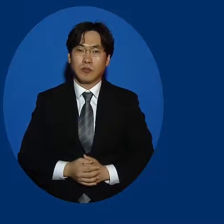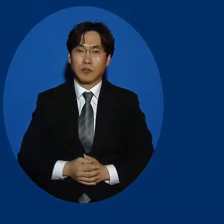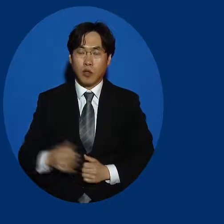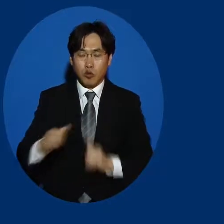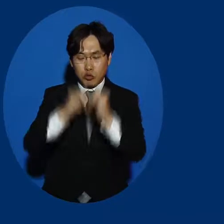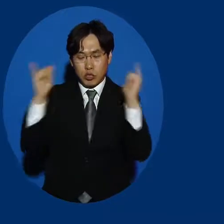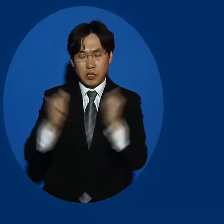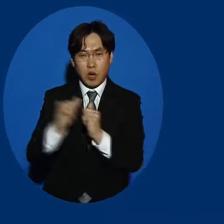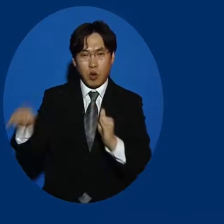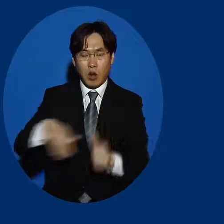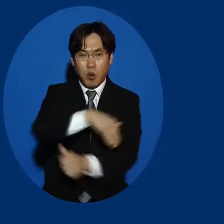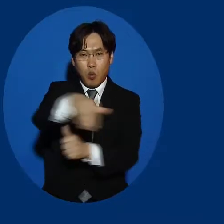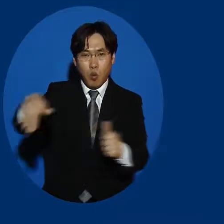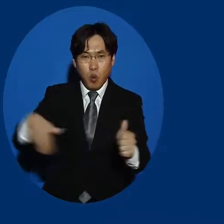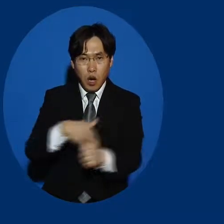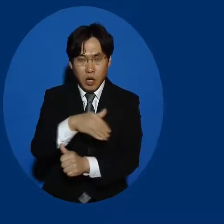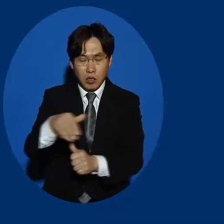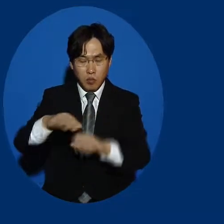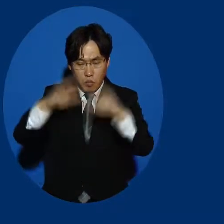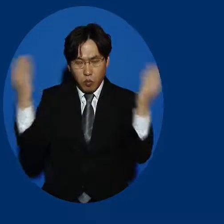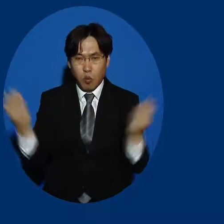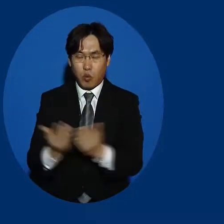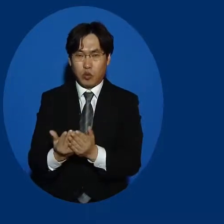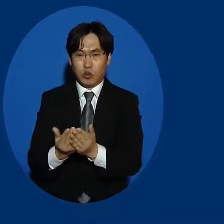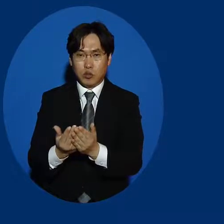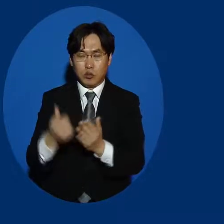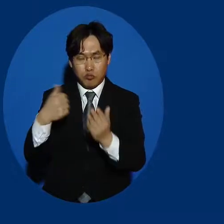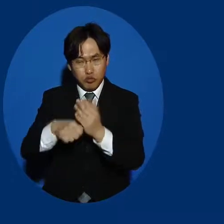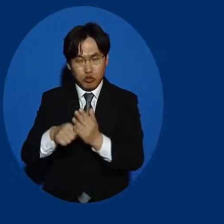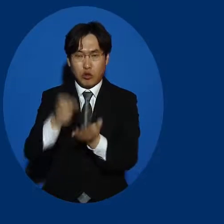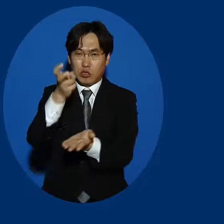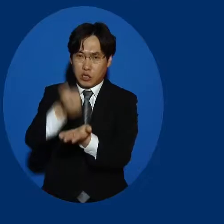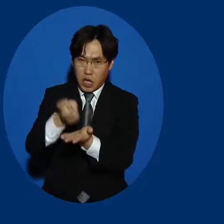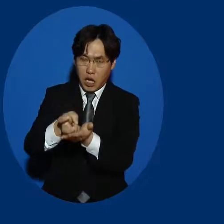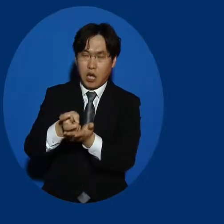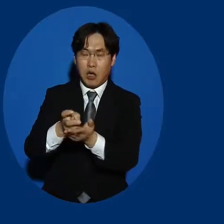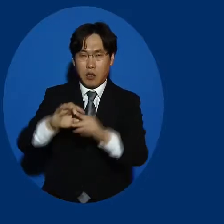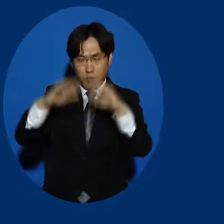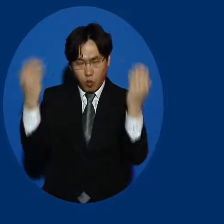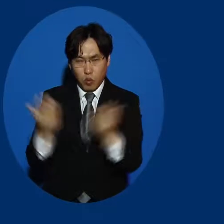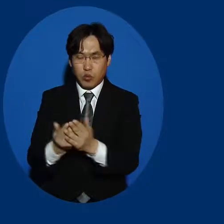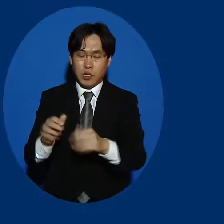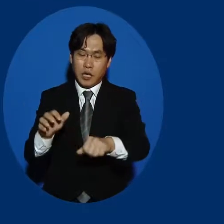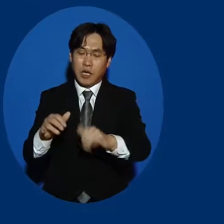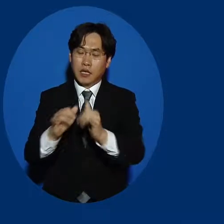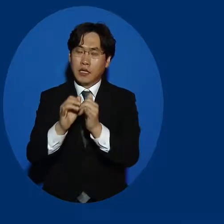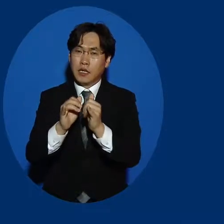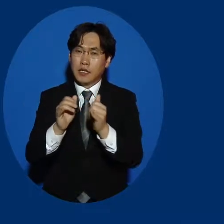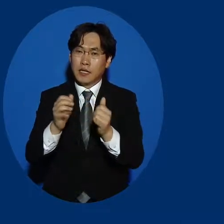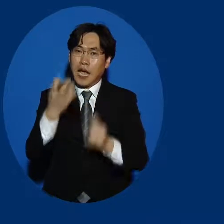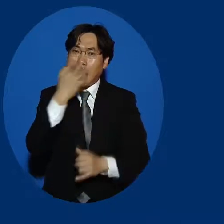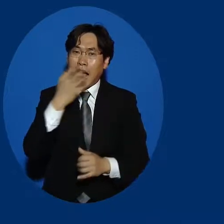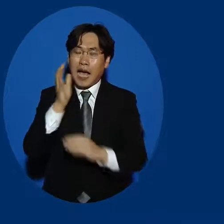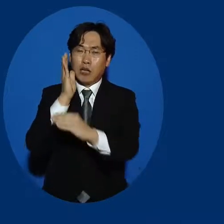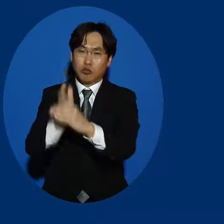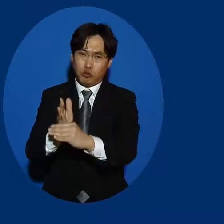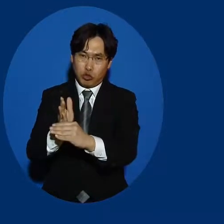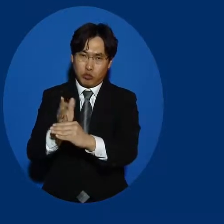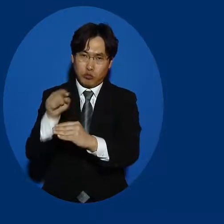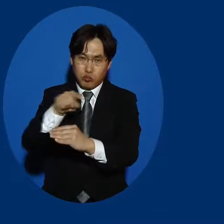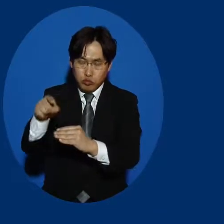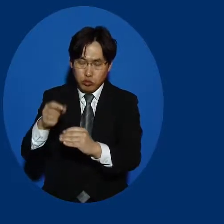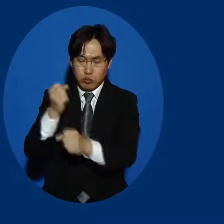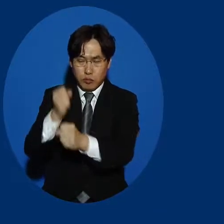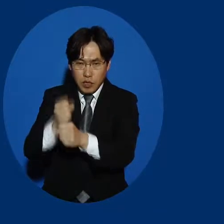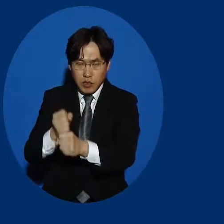우리가 살고 있는 이 사회의 모든 제도와 환경과 시설이 비장애인을 중심으로 설계되어